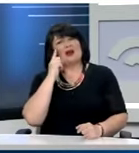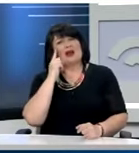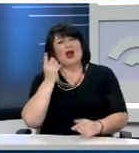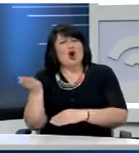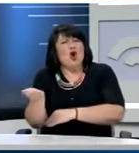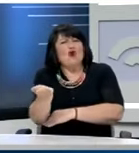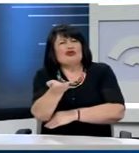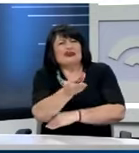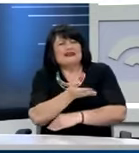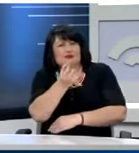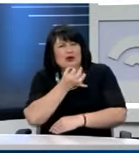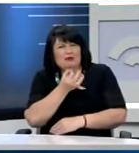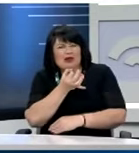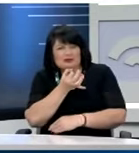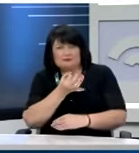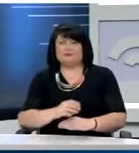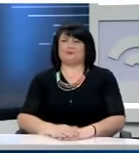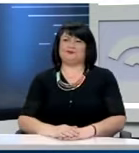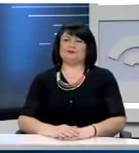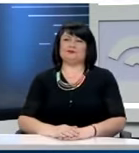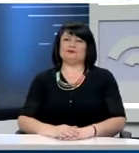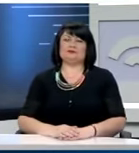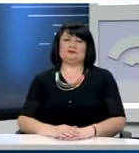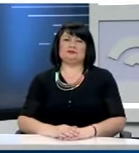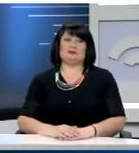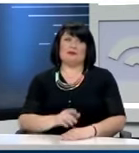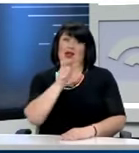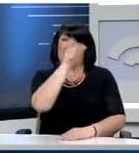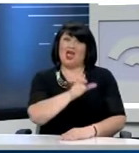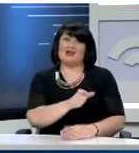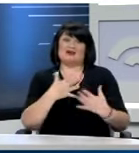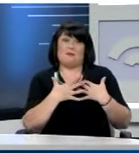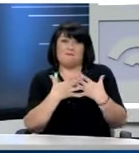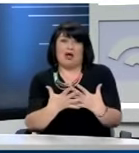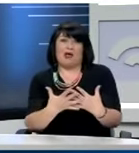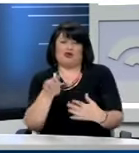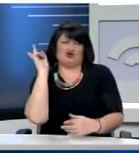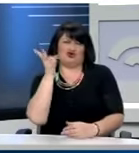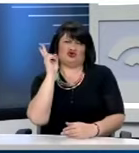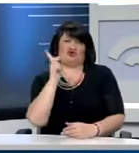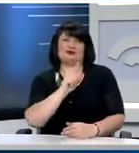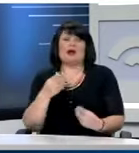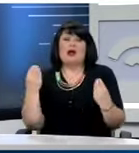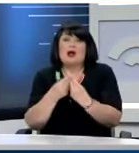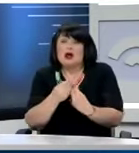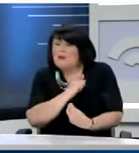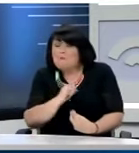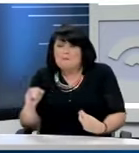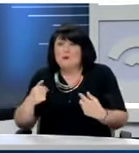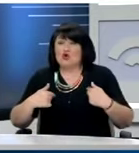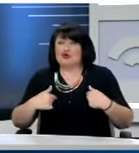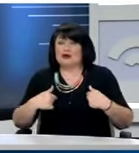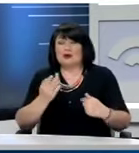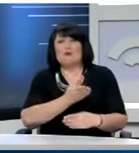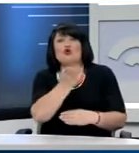κόφτη, τον οποίο καταγγείλατε με πάθος, ουδέποτε εφαρμόστηκε, αλλά αργότερα εσείς τον προτείνατε